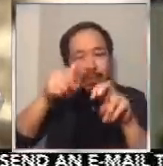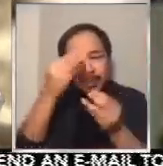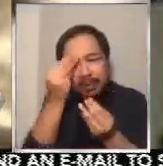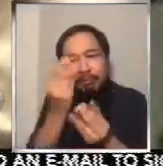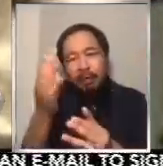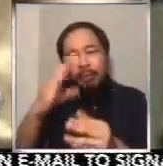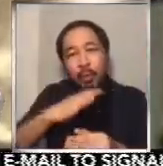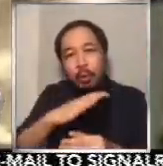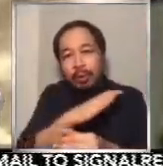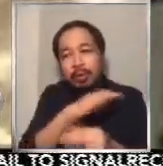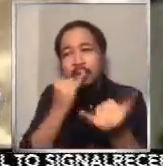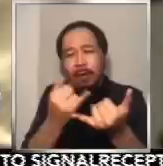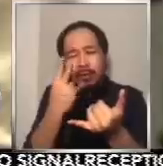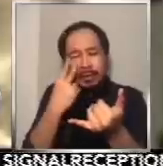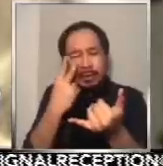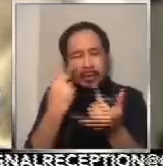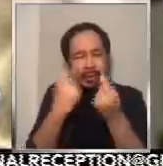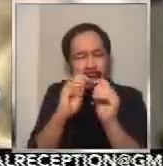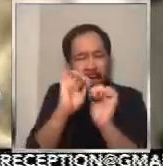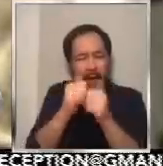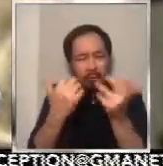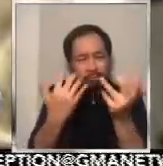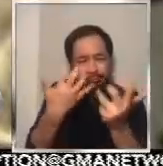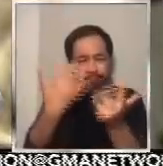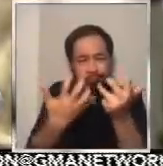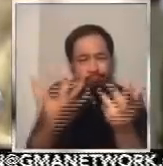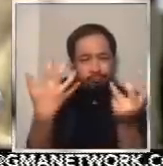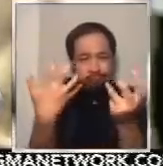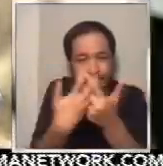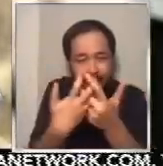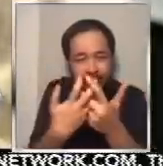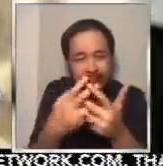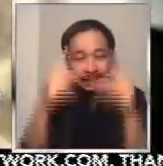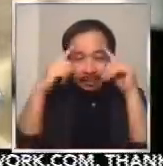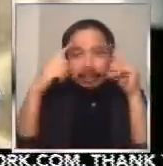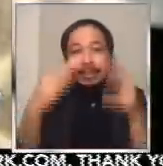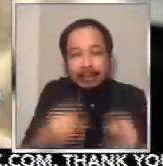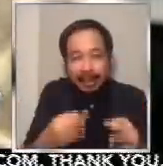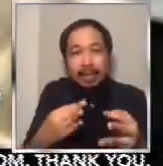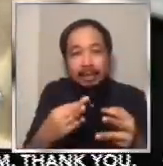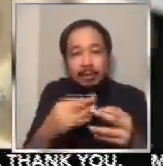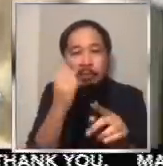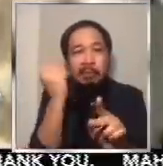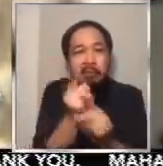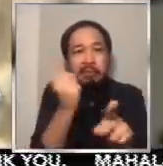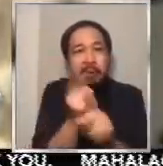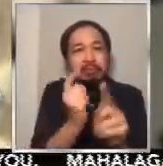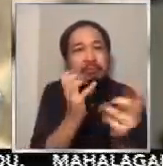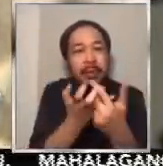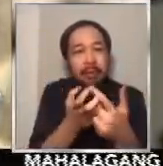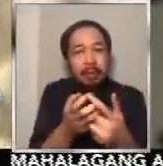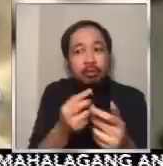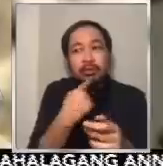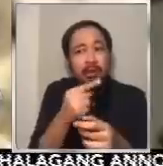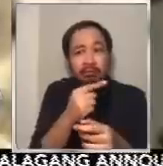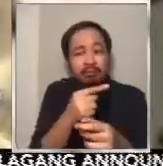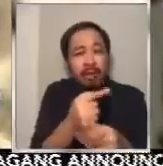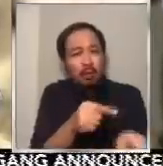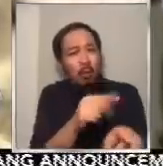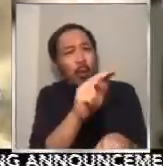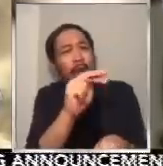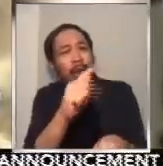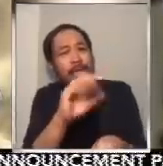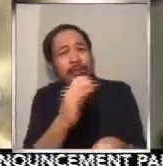decided intelligently our actions. So when we say mali ang NTC na nagsinungaling sa